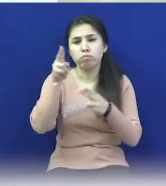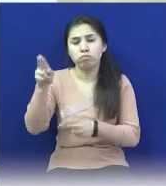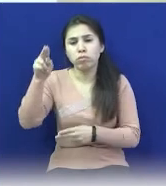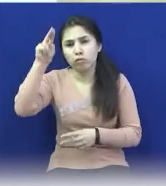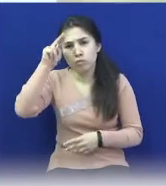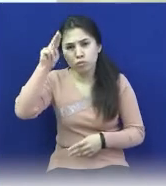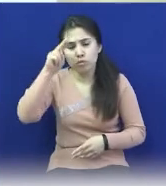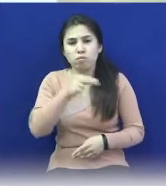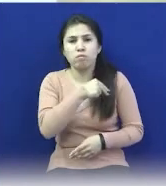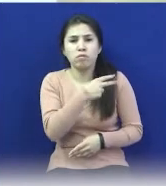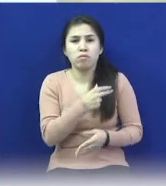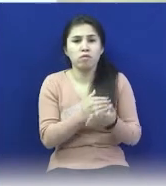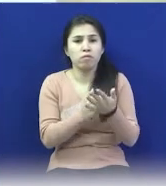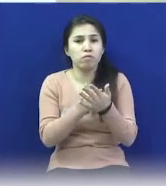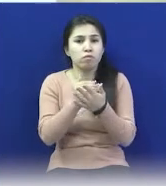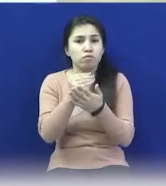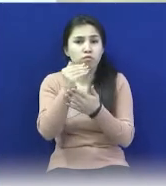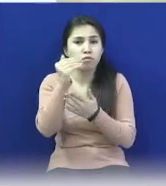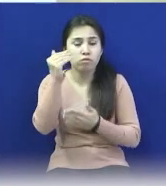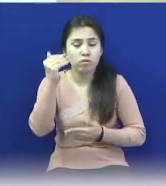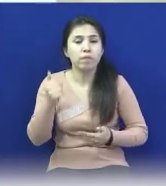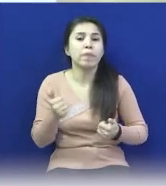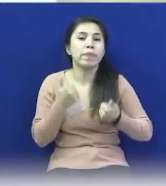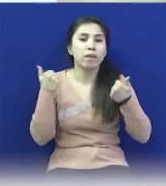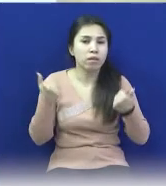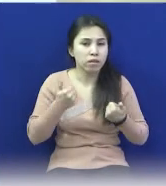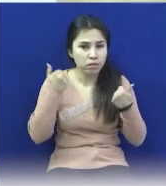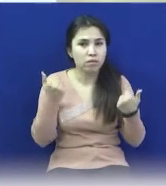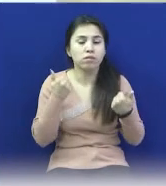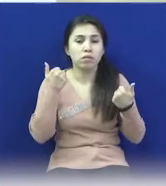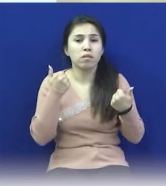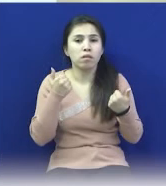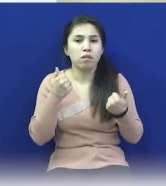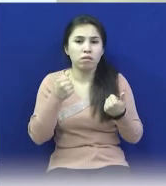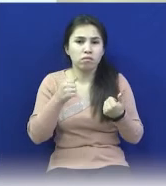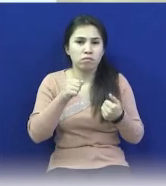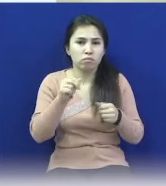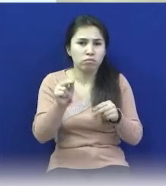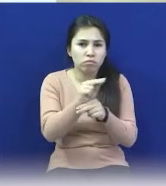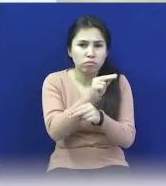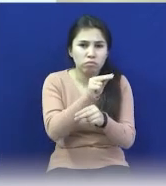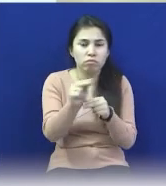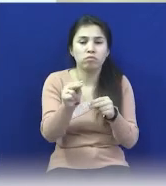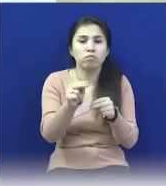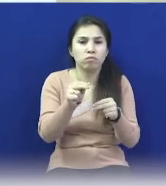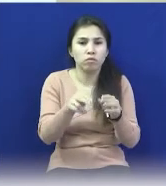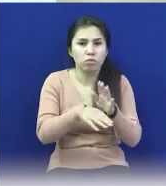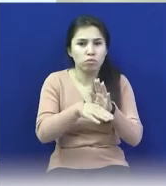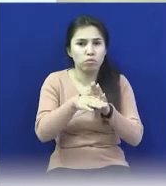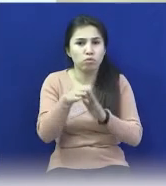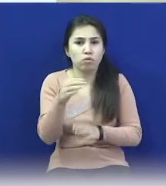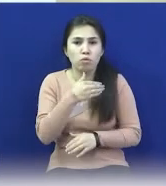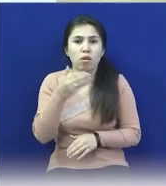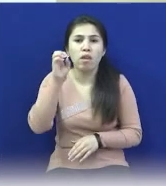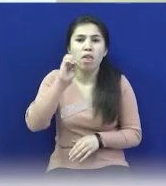Специалистами Национальной ассоциации Primary Health Care проведен значительный объем работы по повышению профессиональной подготовки медицинских